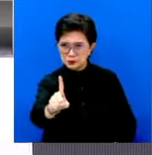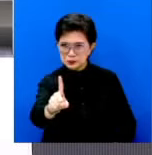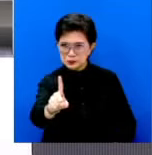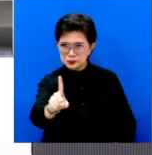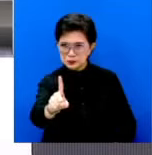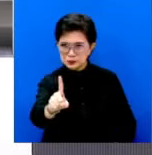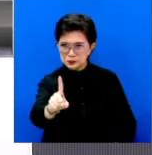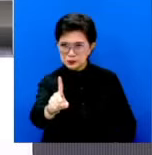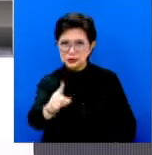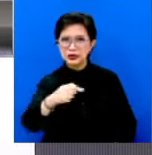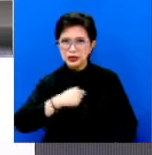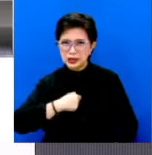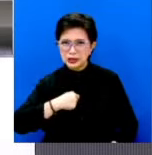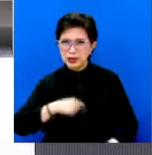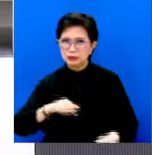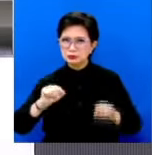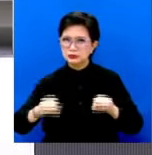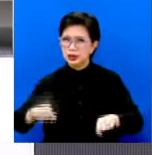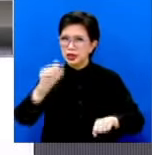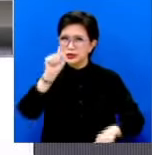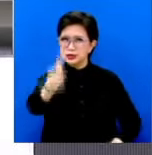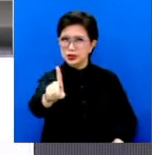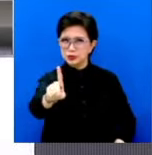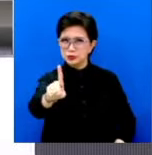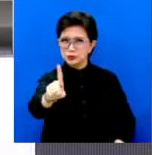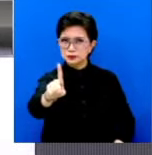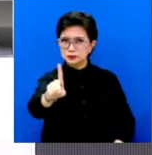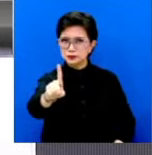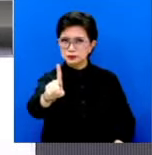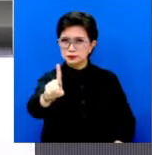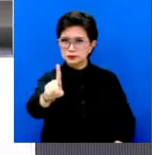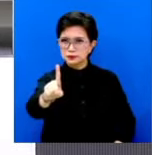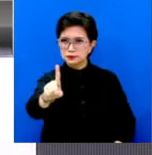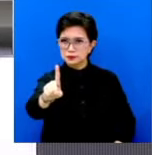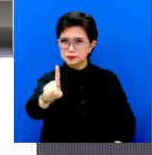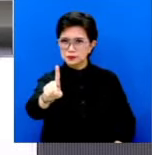We are only one, Nemoi, only one.